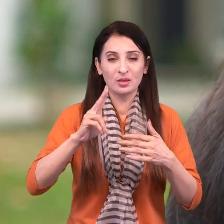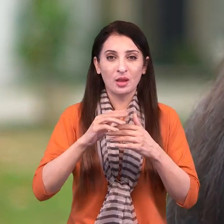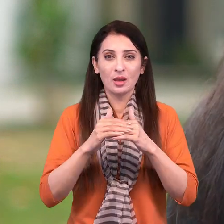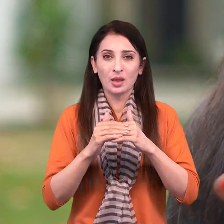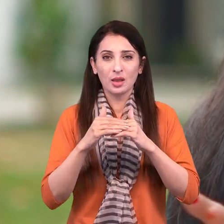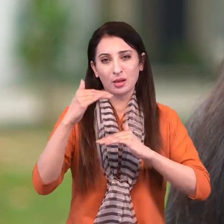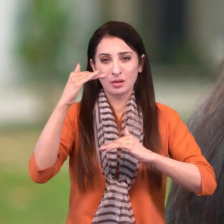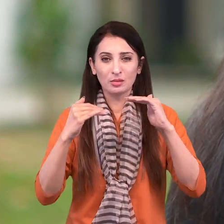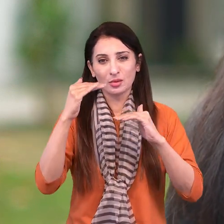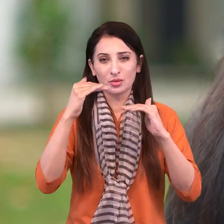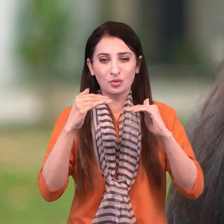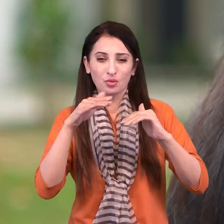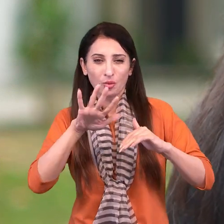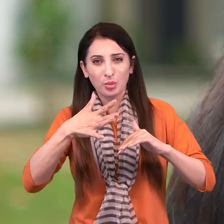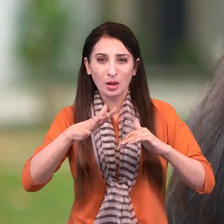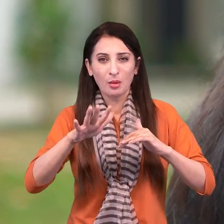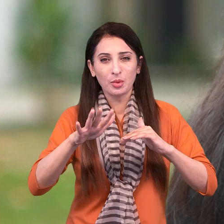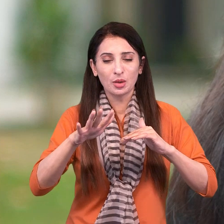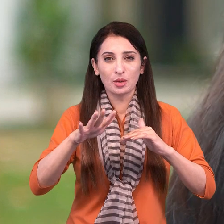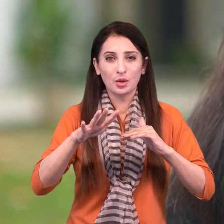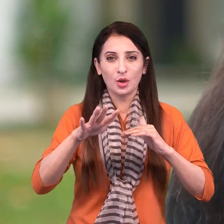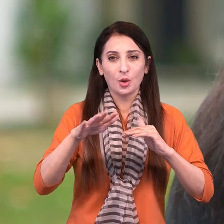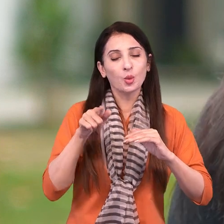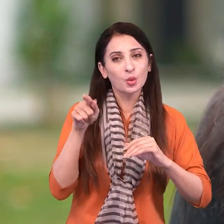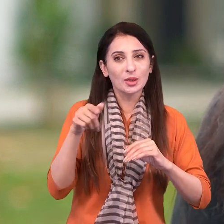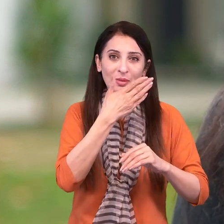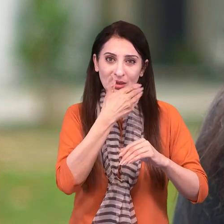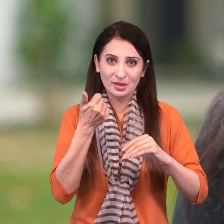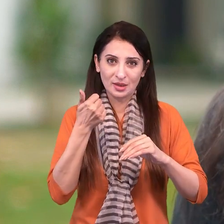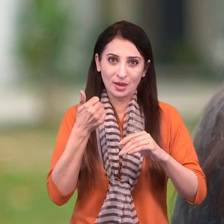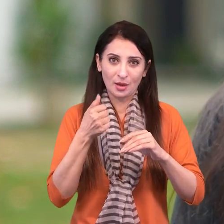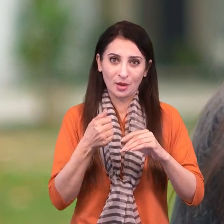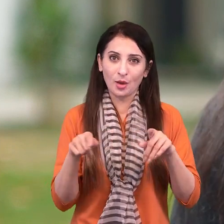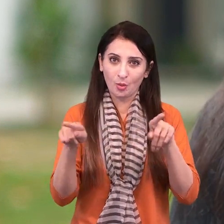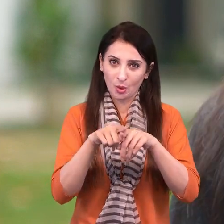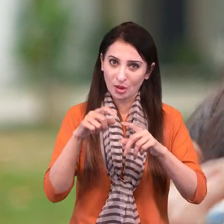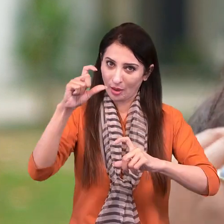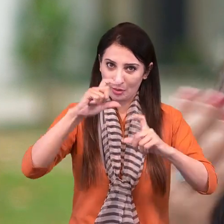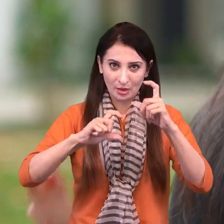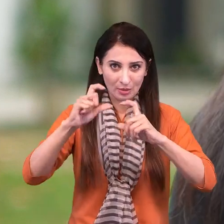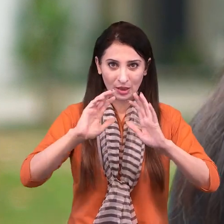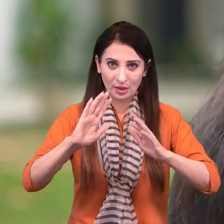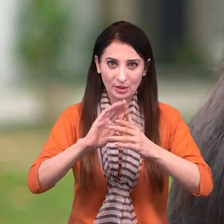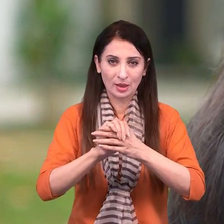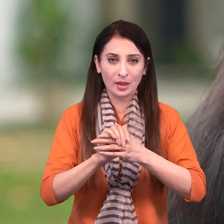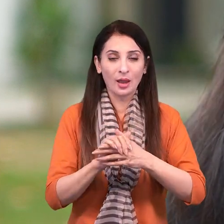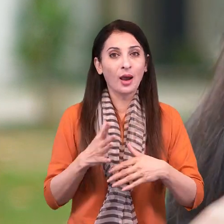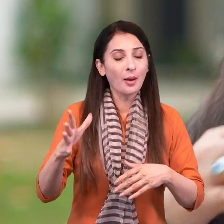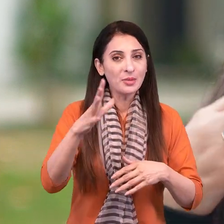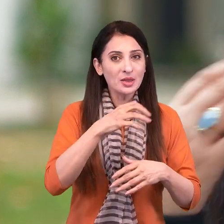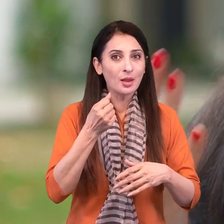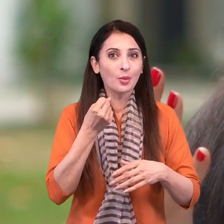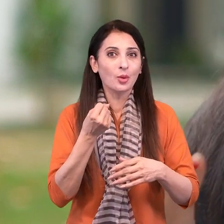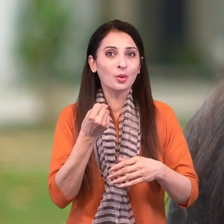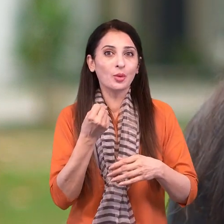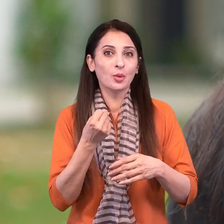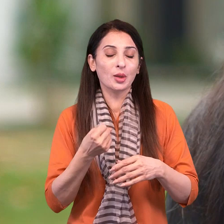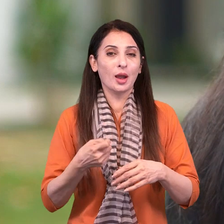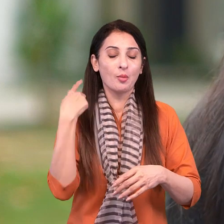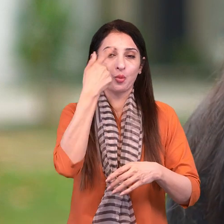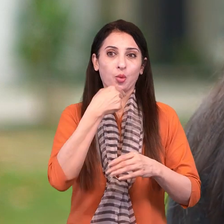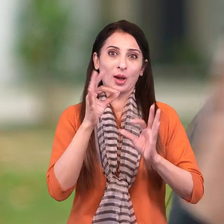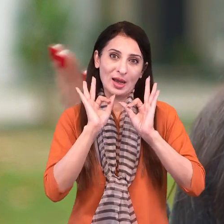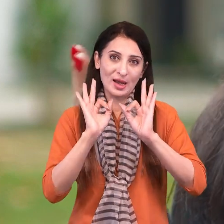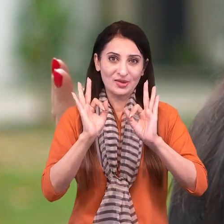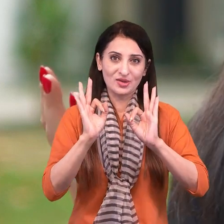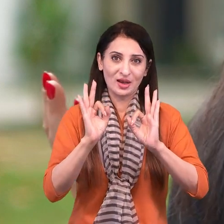एक mid-level हो जाए और the girl gets what she wants, because I think we're all queens. I think we all have the right